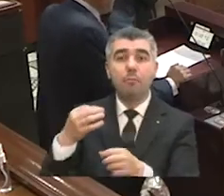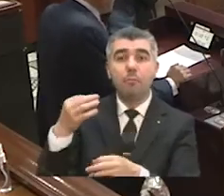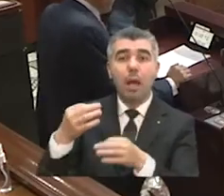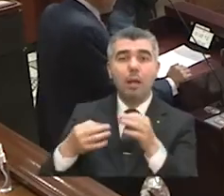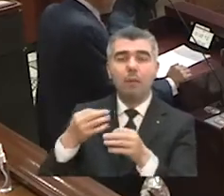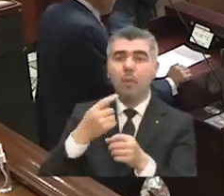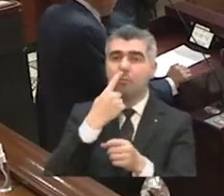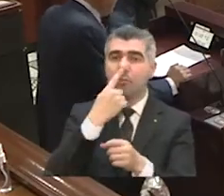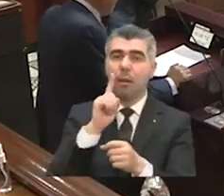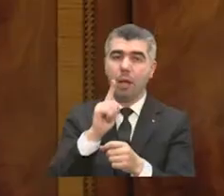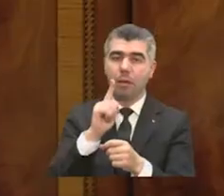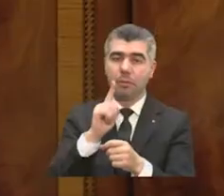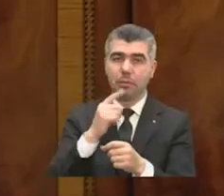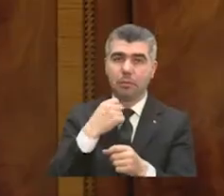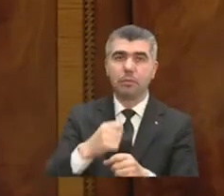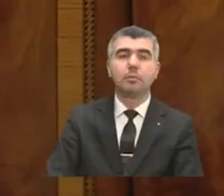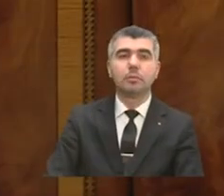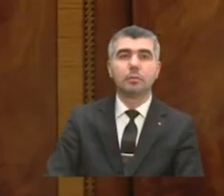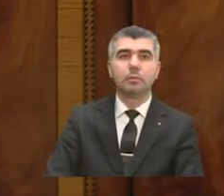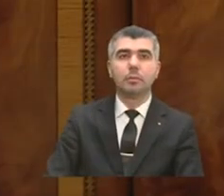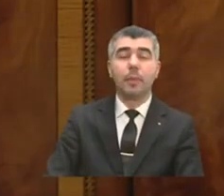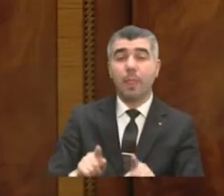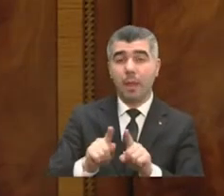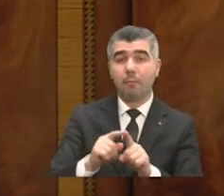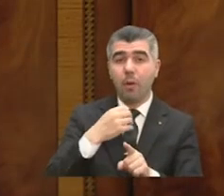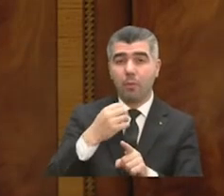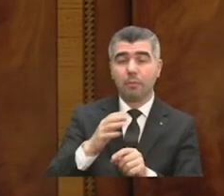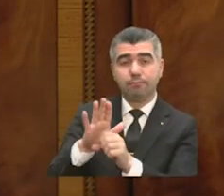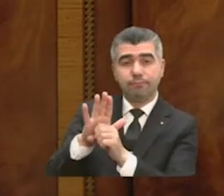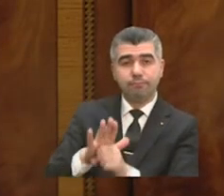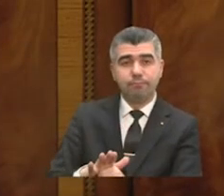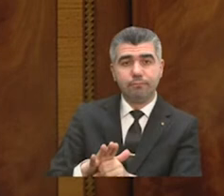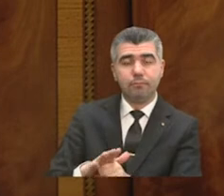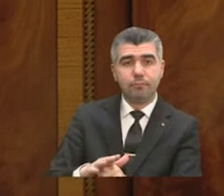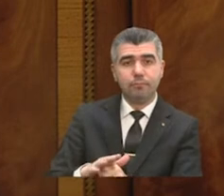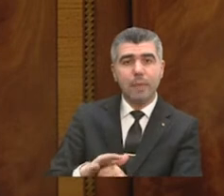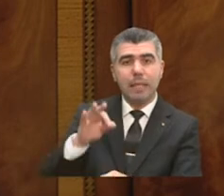résolution du Parlement européen qui porte atteinte